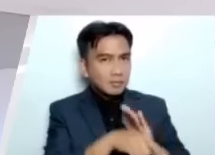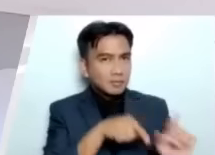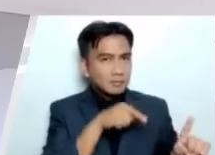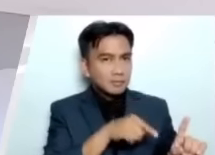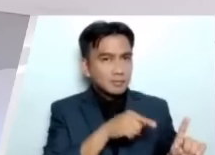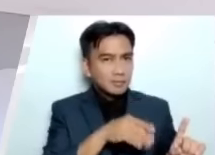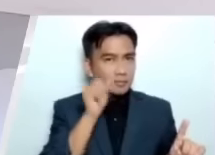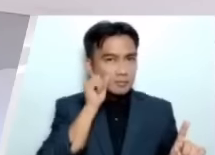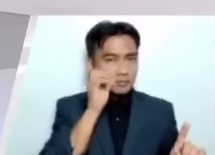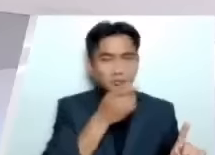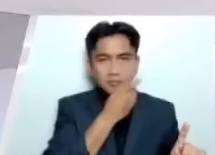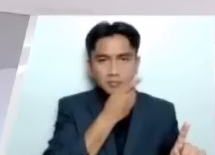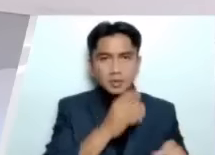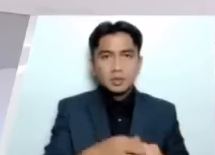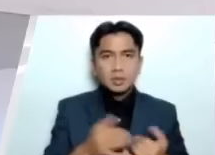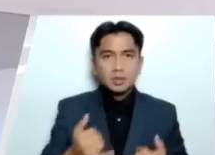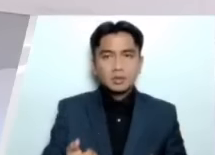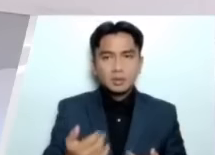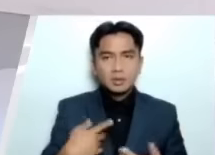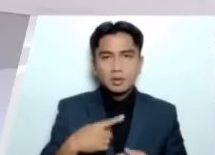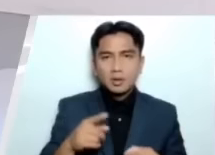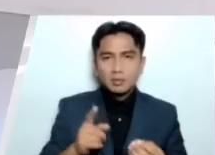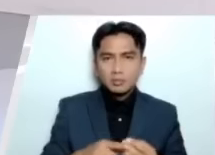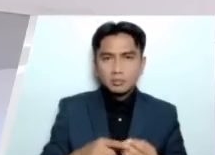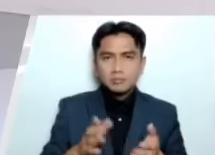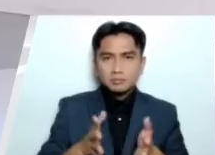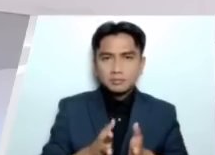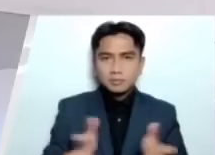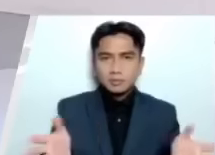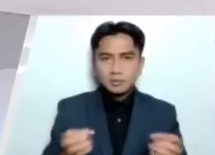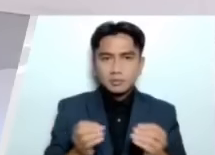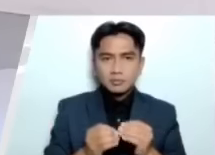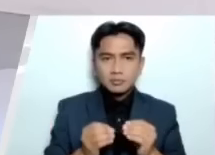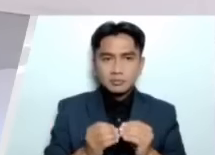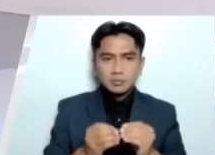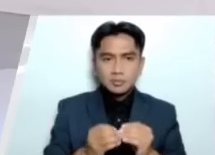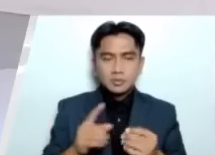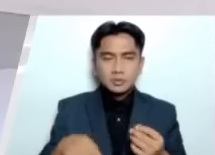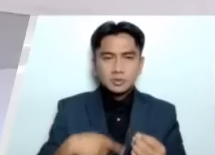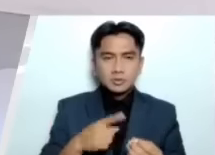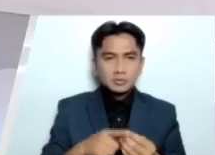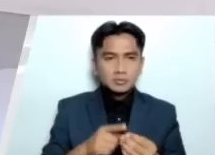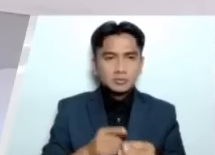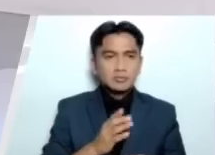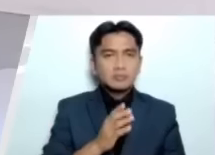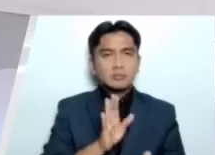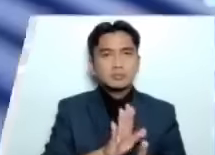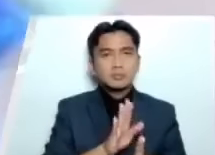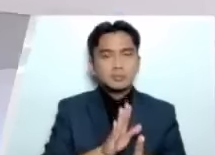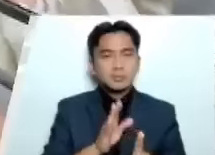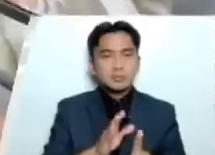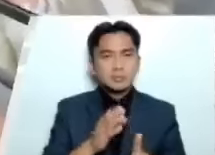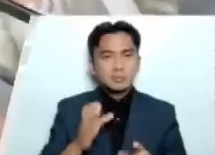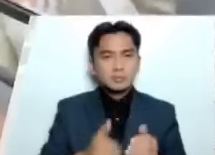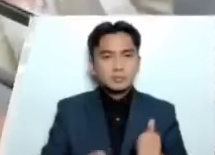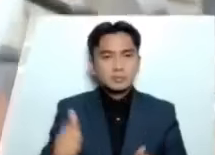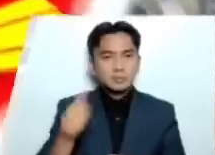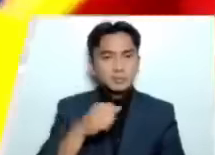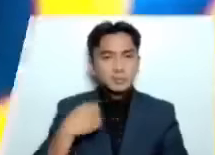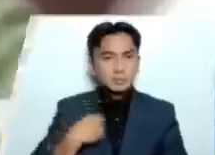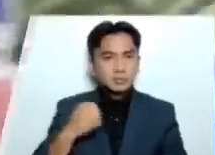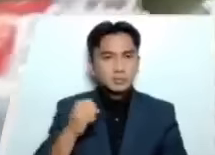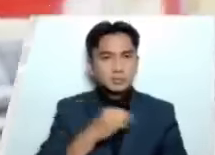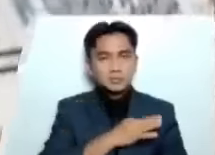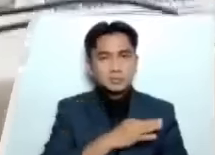Kamara, kinwestiyon niya ang pagpapalawig sa contempt order sa kanyang Chief of Staff. May report si Jonathan Andal.